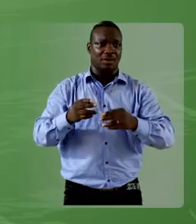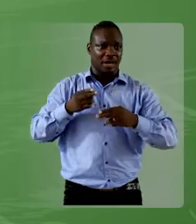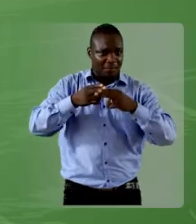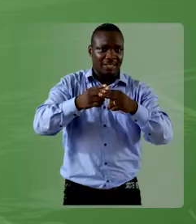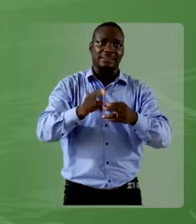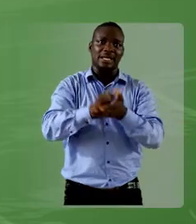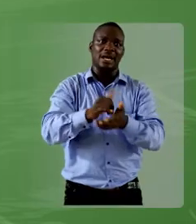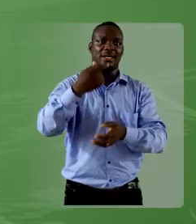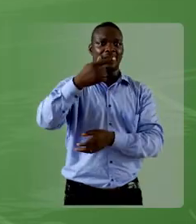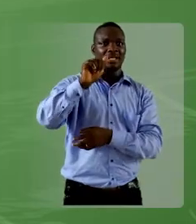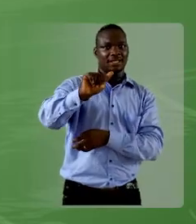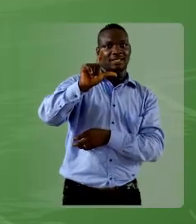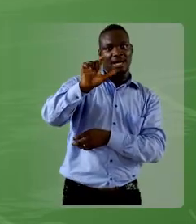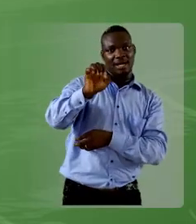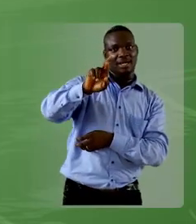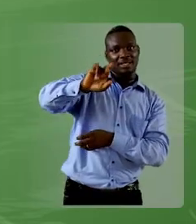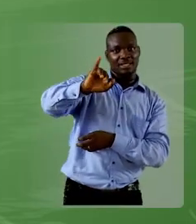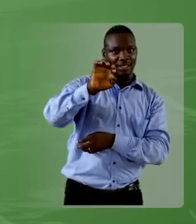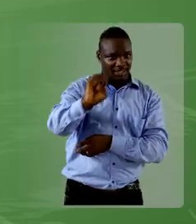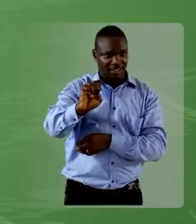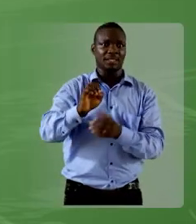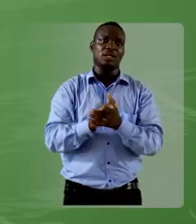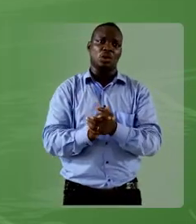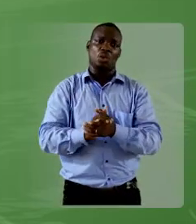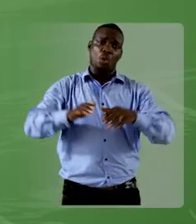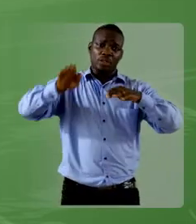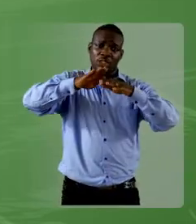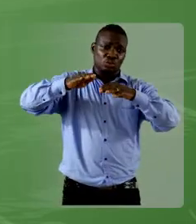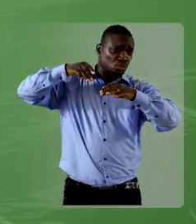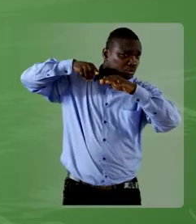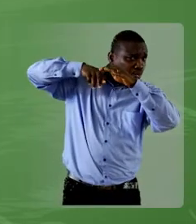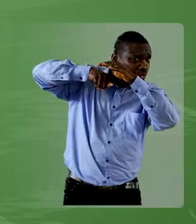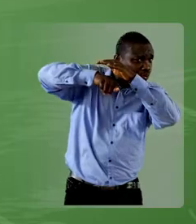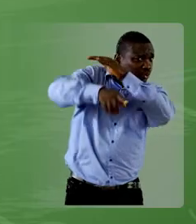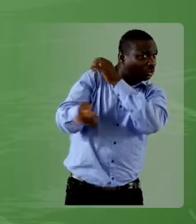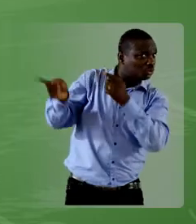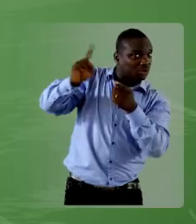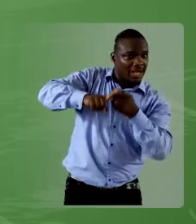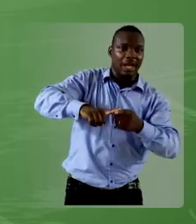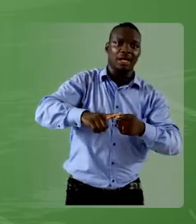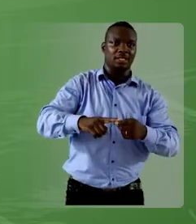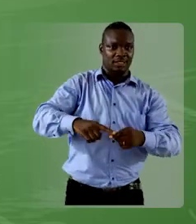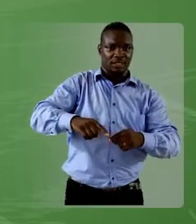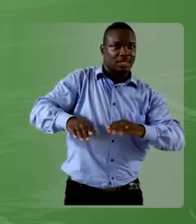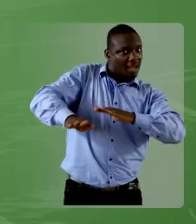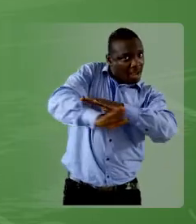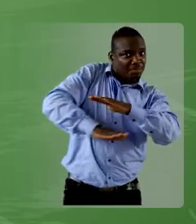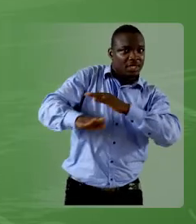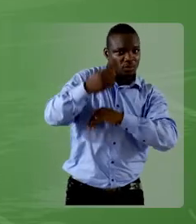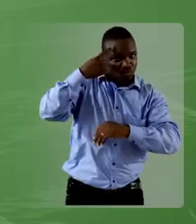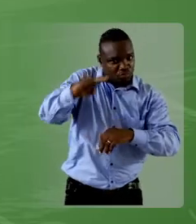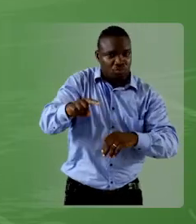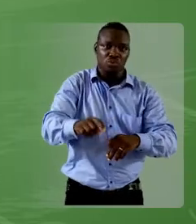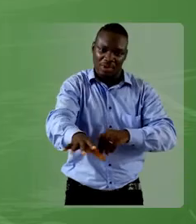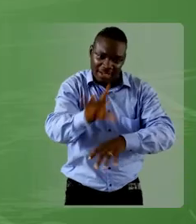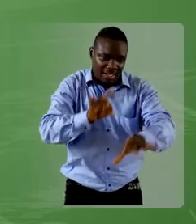galeries de la surface jusqu'à la zone minéralisée pour extraire le